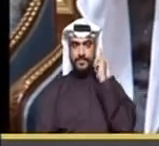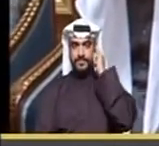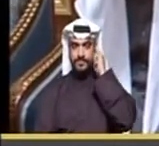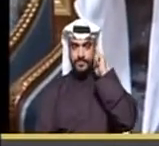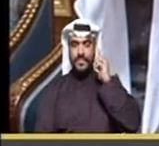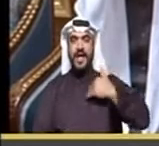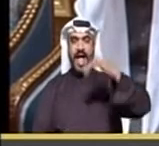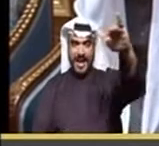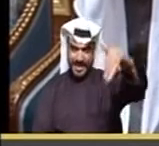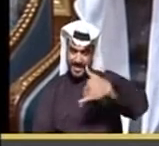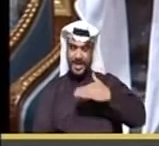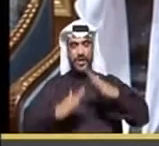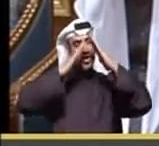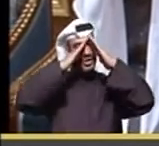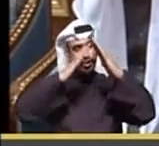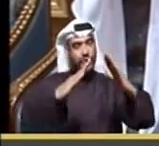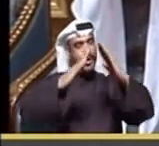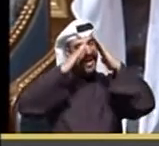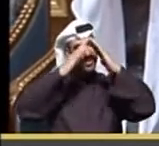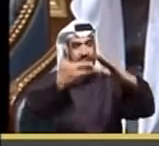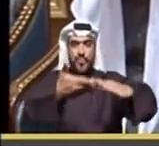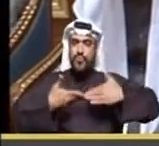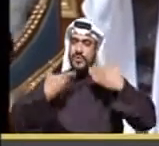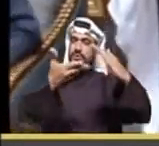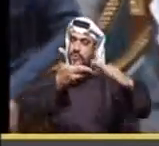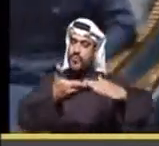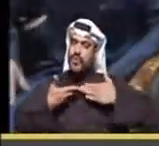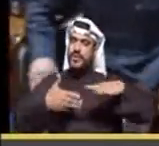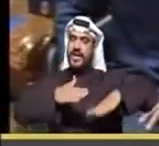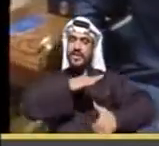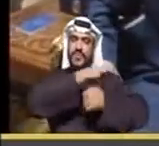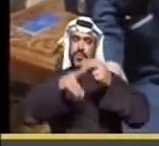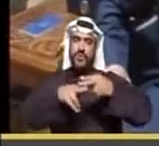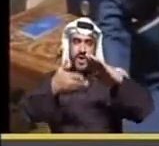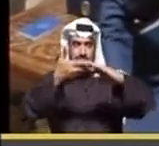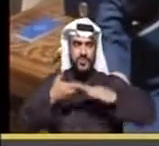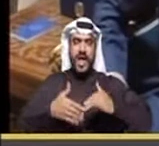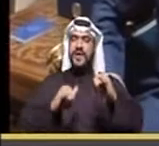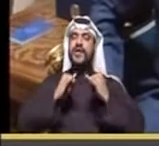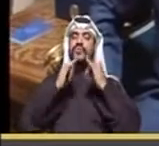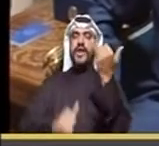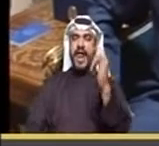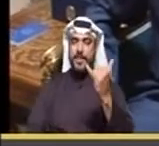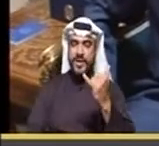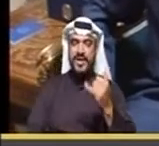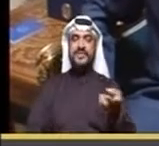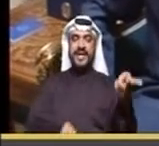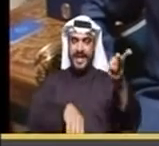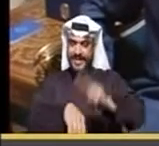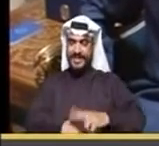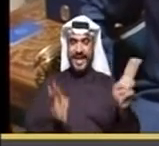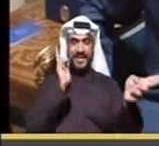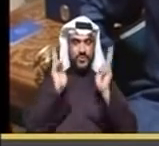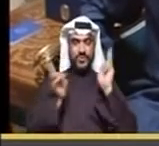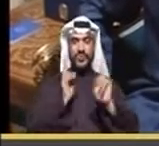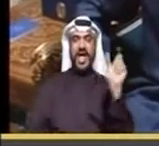شكر منك يا طويل العمر على دعمك المتواصل لمركز الجواد العربي، وخاصة رعايتك الأخيرة لمهرجان الجواد العربي اللي راح